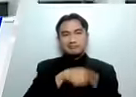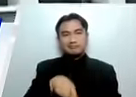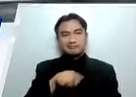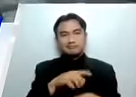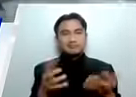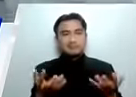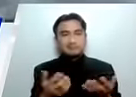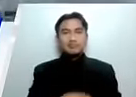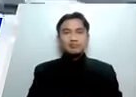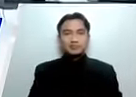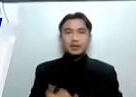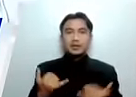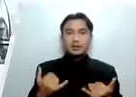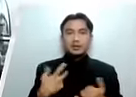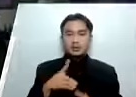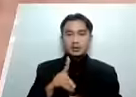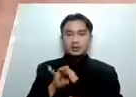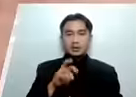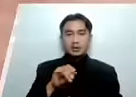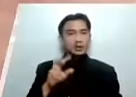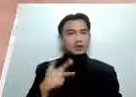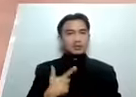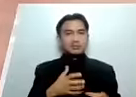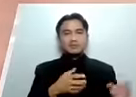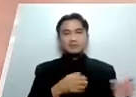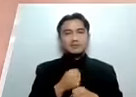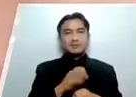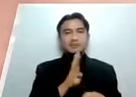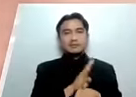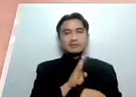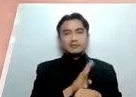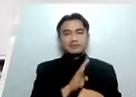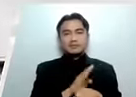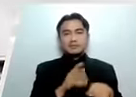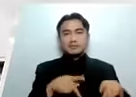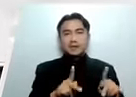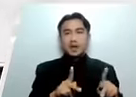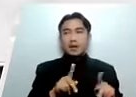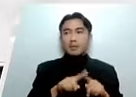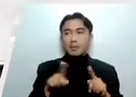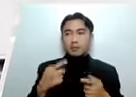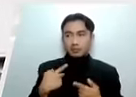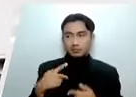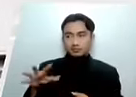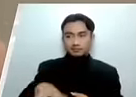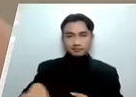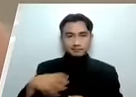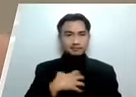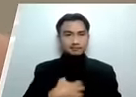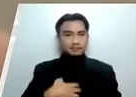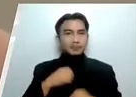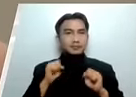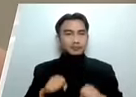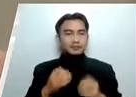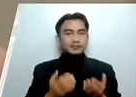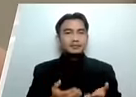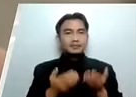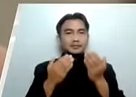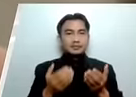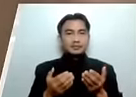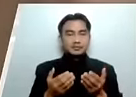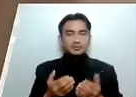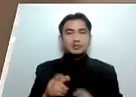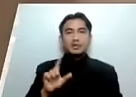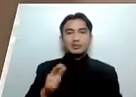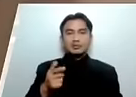kapangyarihan bawiin ang business permit ng isang negosyo. Pero kung may magreklamo sa DTI, maaari nilang idulog ito sa rakol na pamahalaan na siyang may